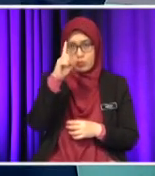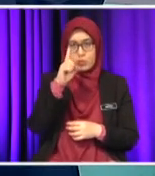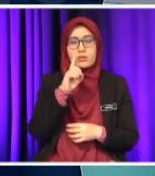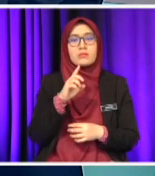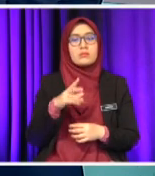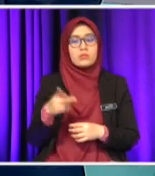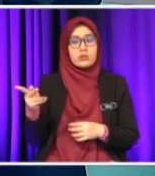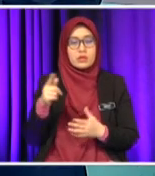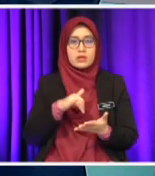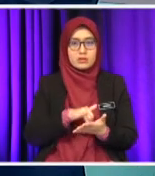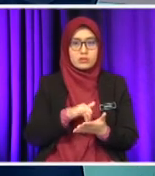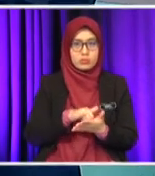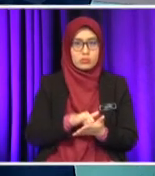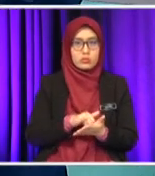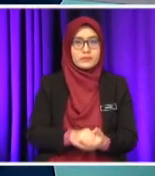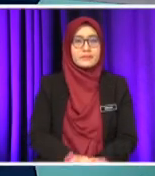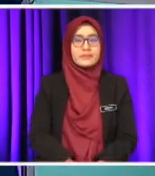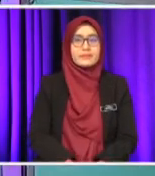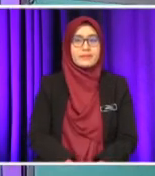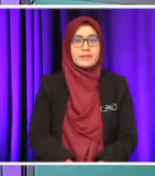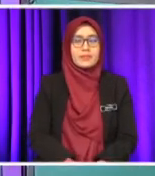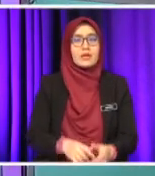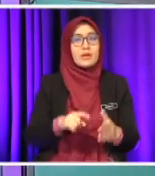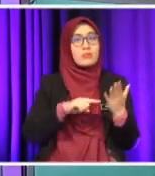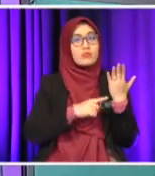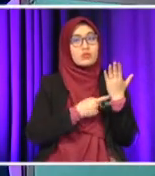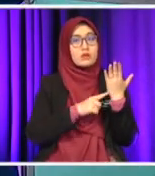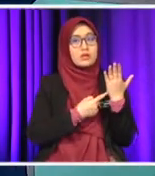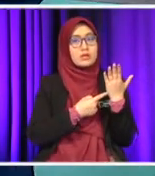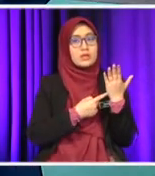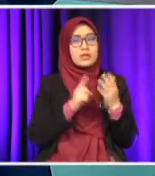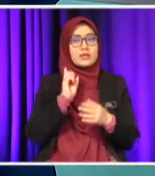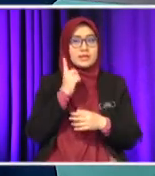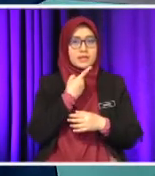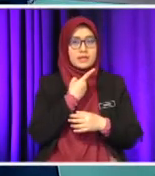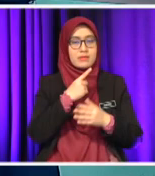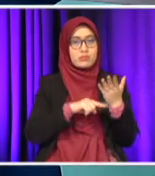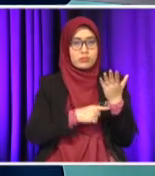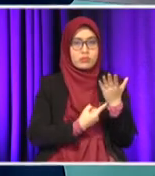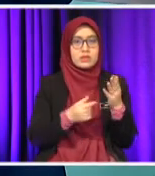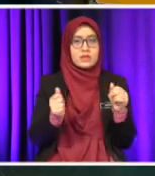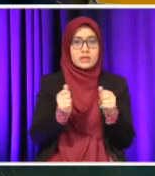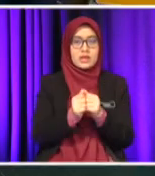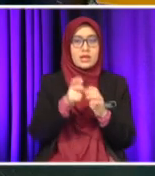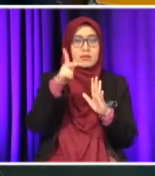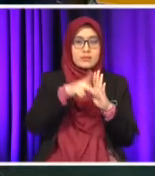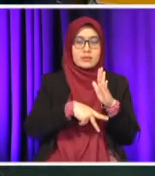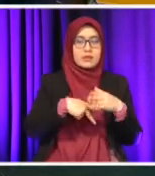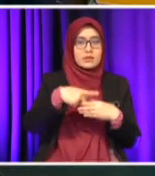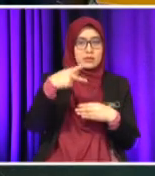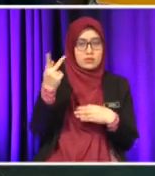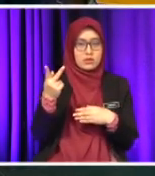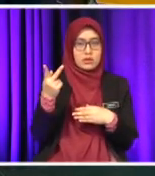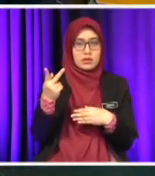pengeluaran tapi saya kata tadi Kalau pengeluaran dia hanya memikirkan untuk mereka